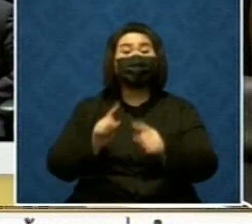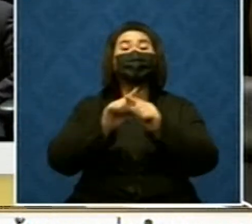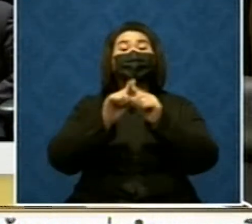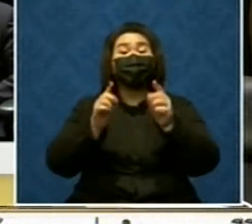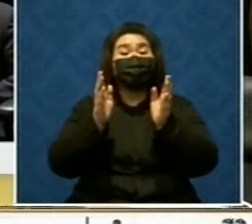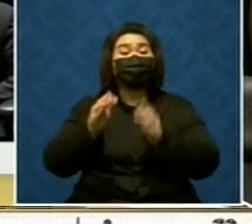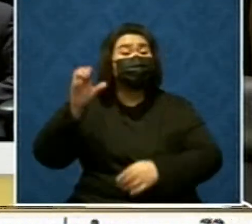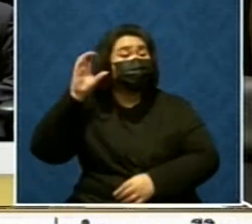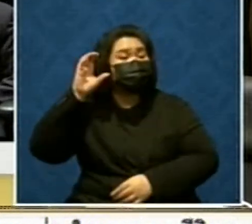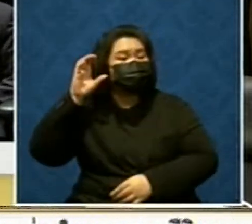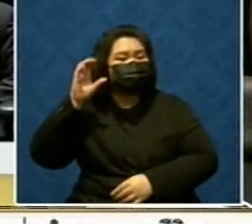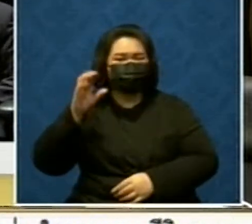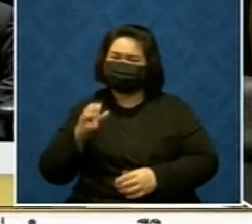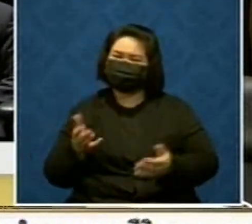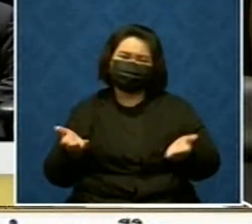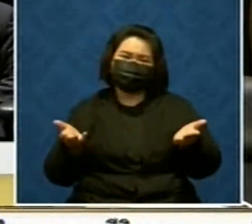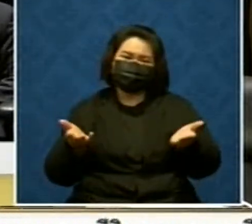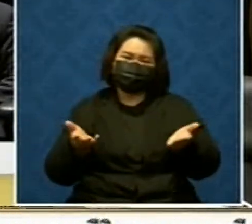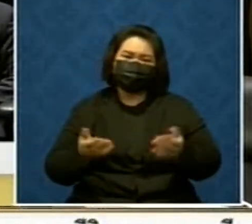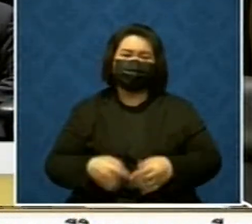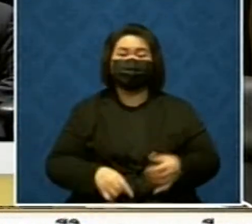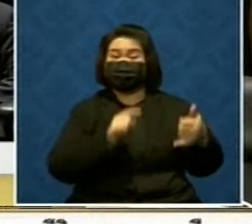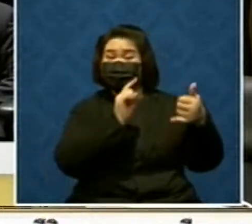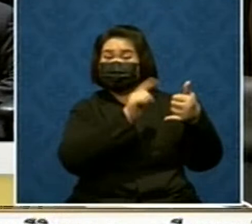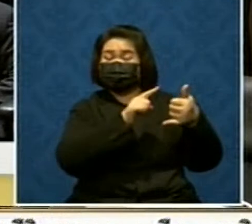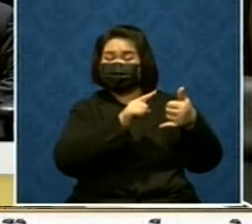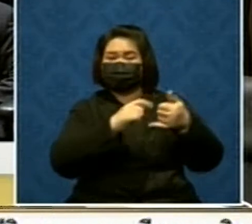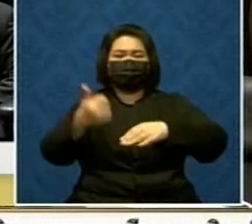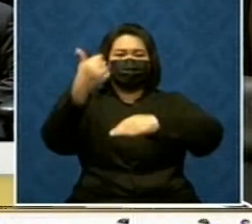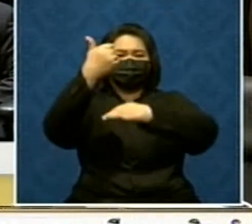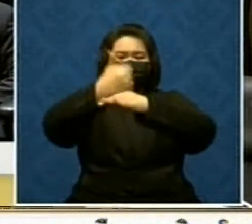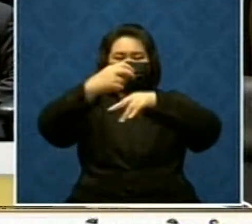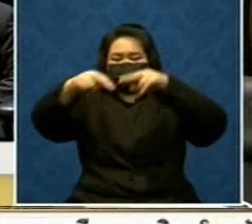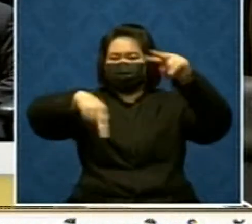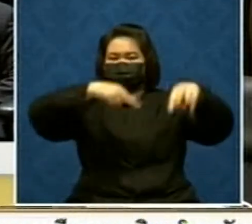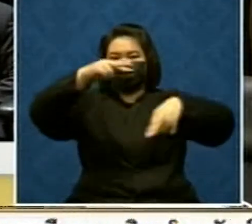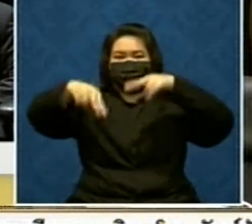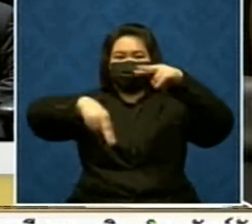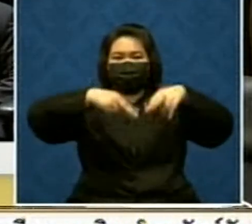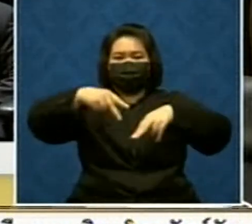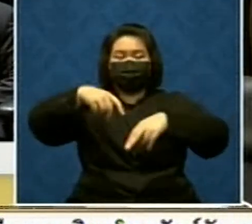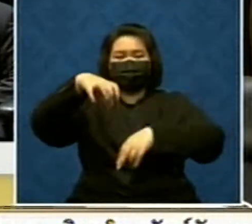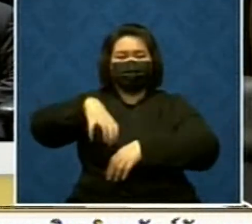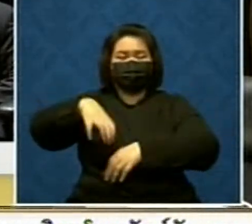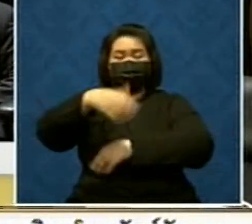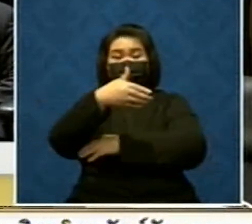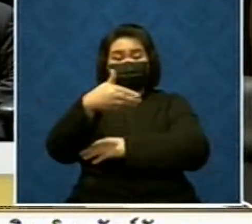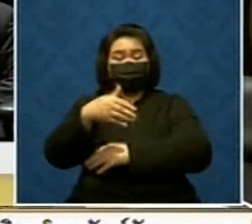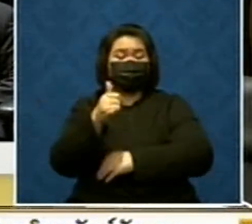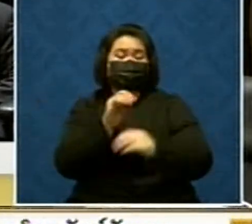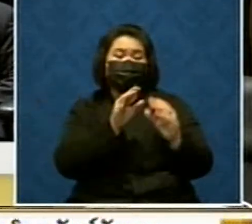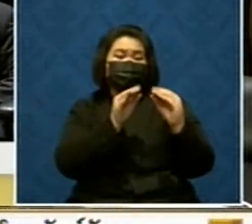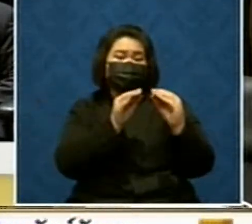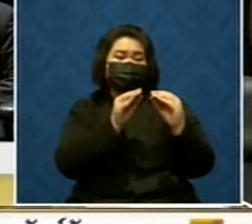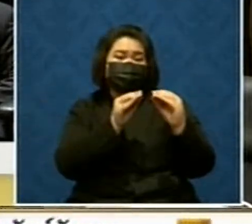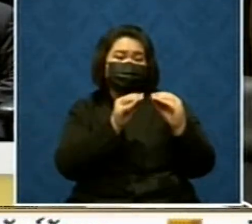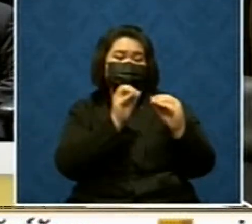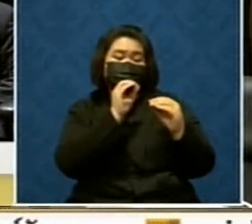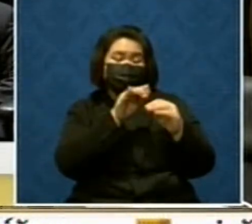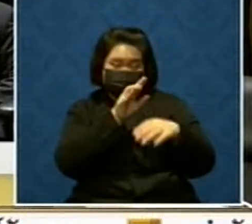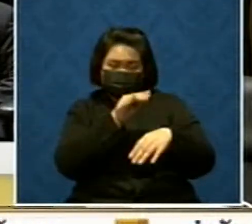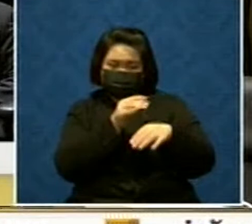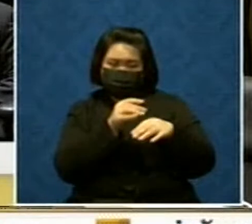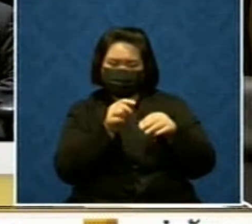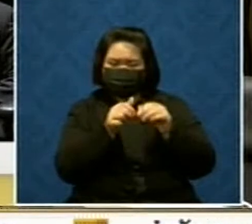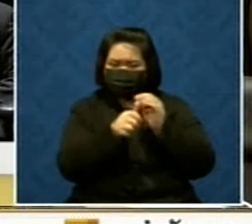ชื่อล่ะในเมื่อพลเอกประยุทธ์ดูแลตำรวจแห่งชาติอาจจะบอกอะไรกันกับผบ.ก็ได้สั่งการ